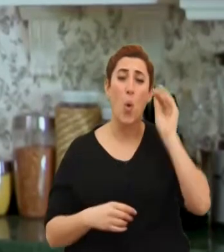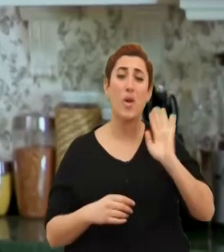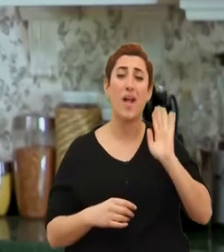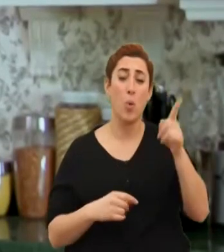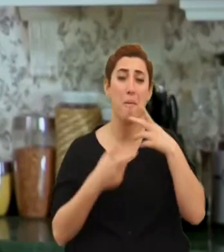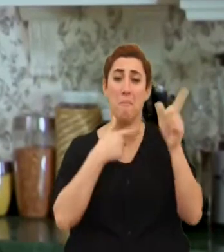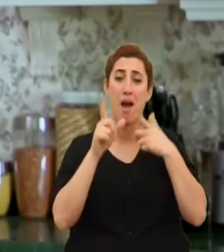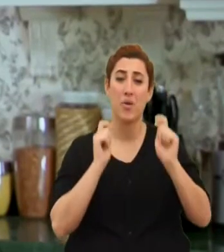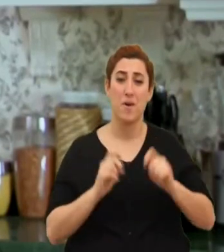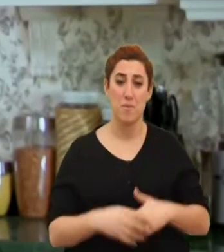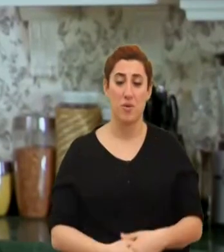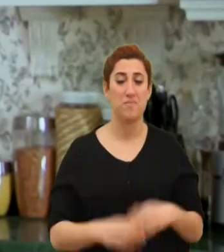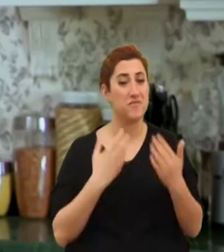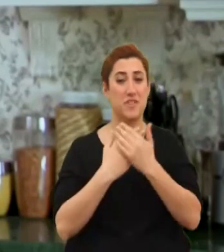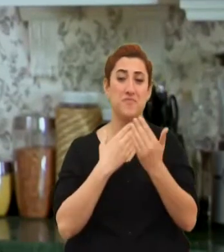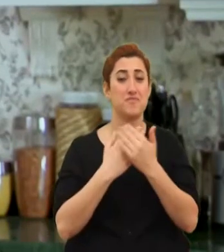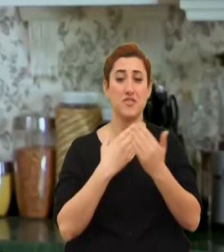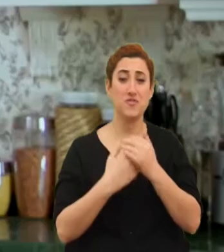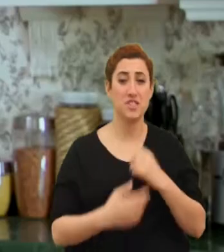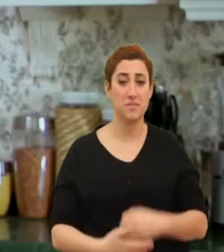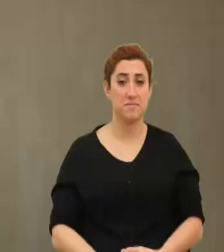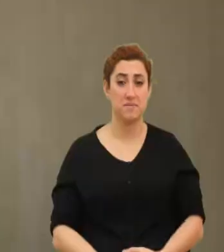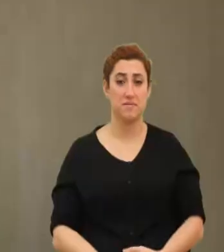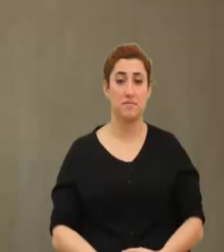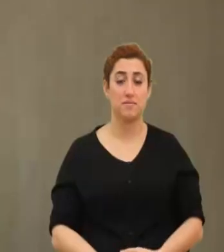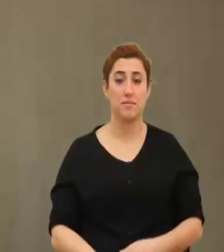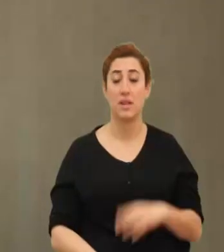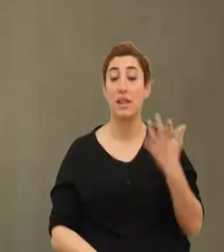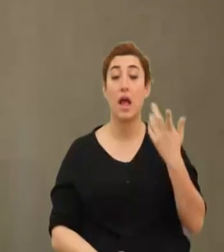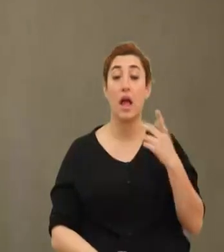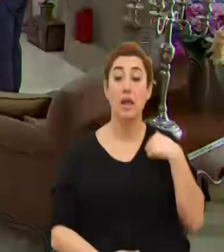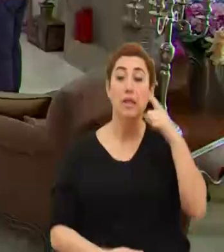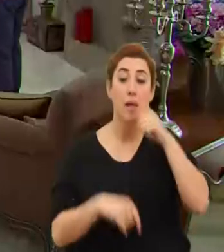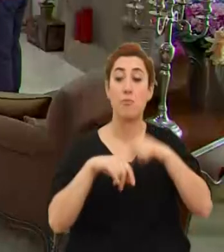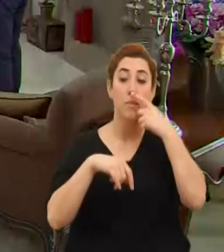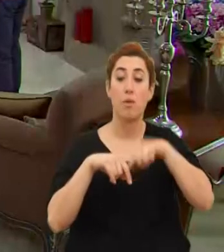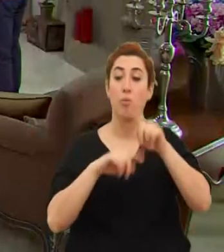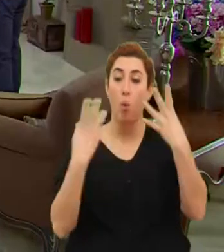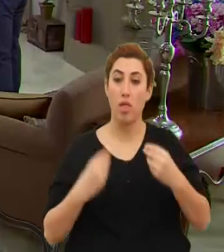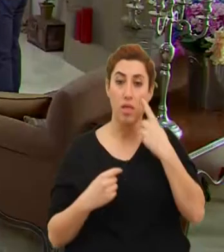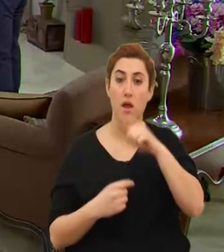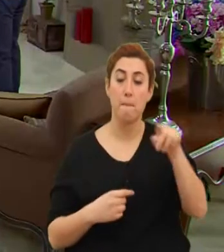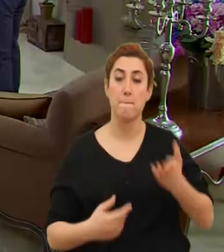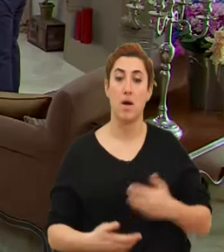olduklarını öğrendi, ona bağırıyor. Vay vay vay. İnanmayın ya, inanmayın. Abi olanlara bak